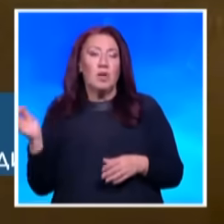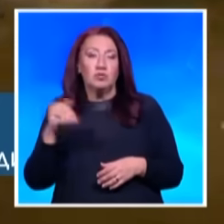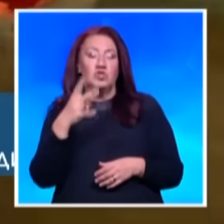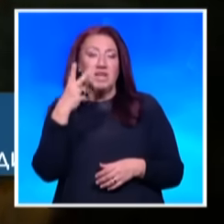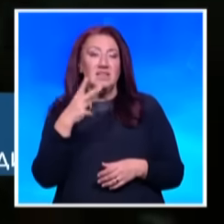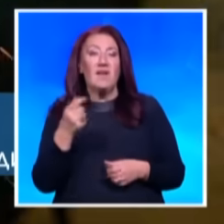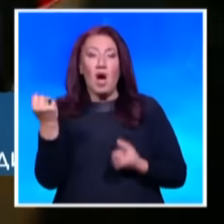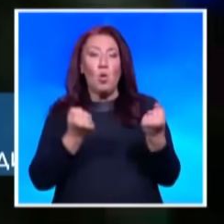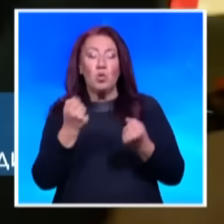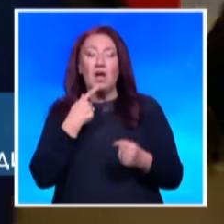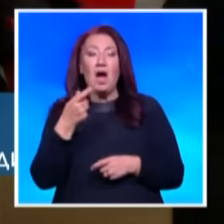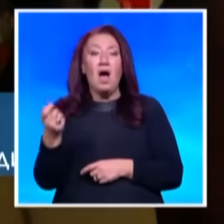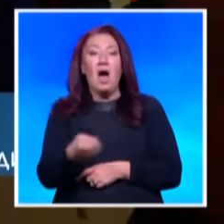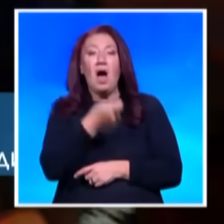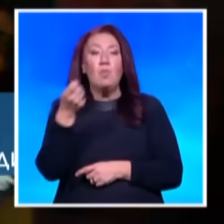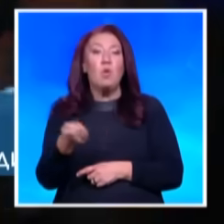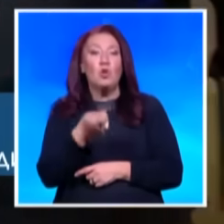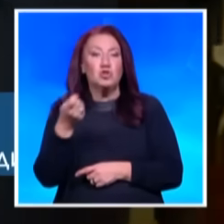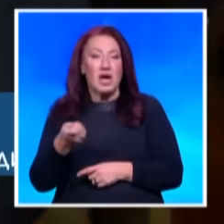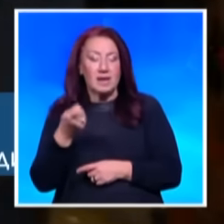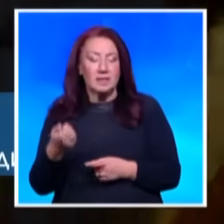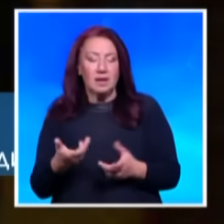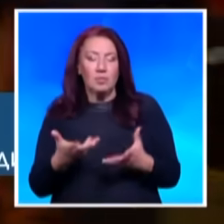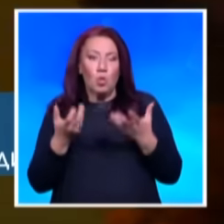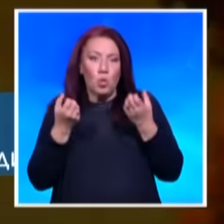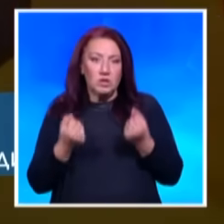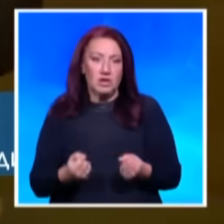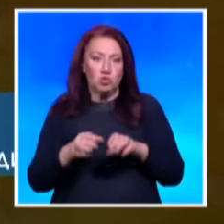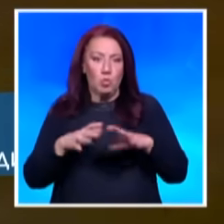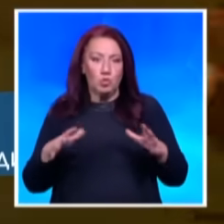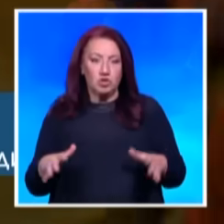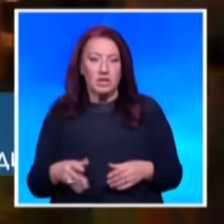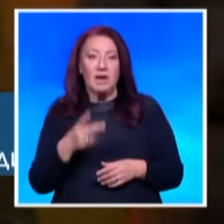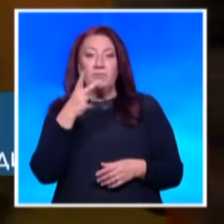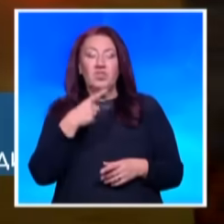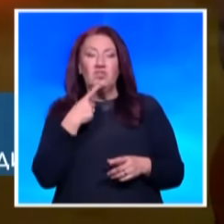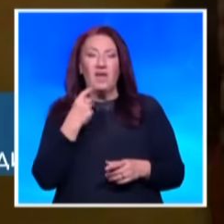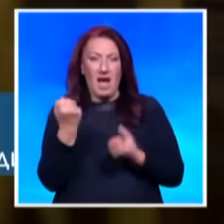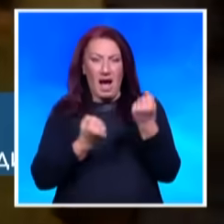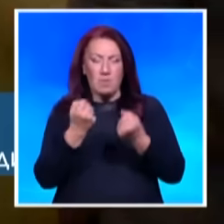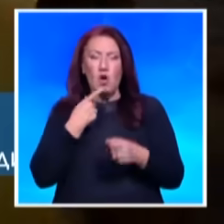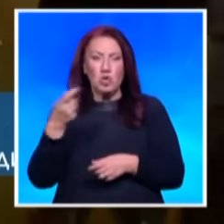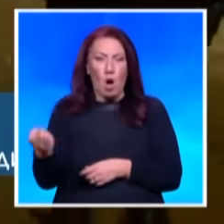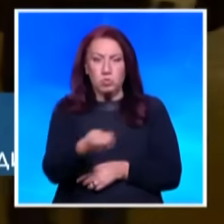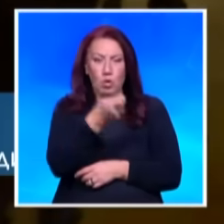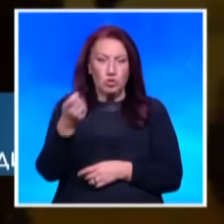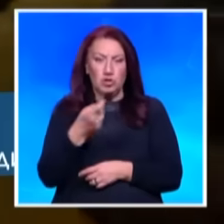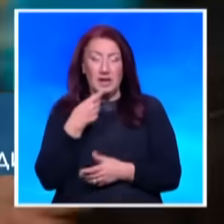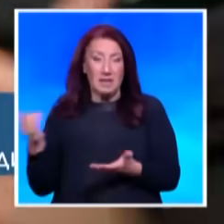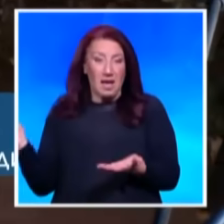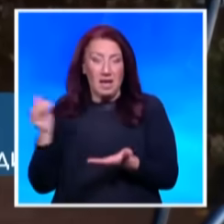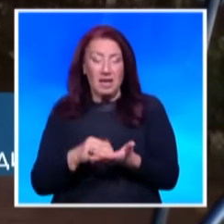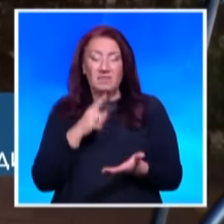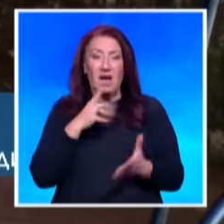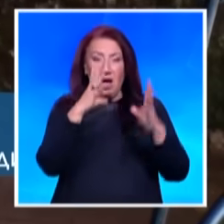две пожарни. Изключително тежка обстановката тук. Две пожарни автомобили са тук на място. Те първо започват